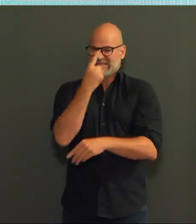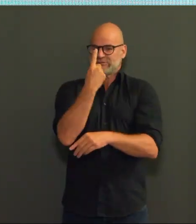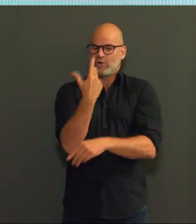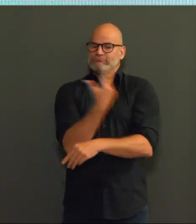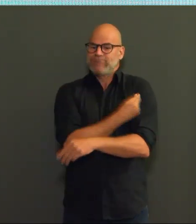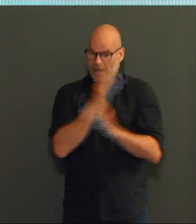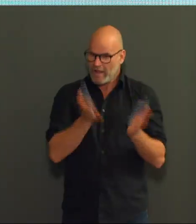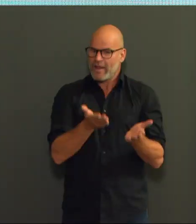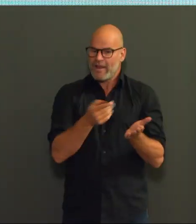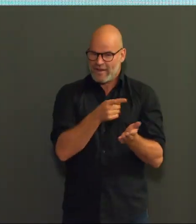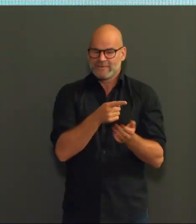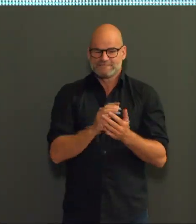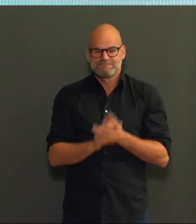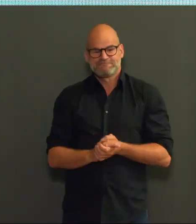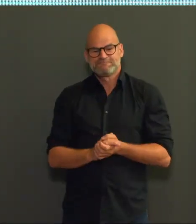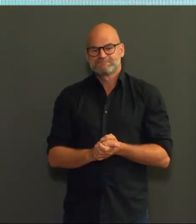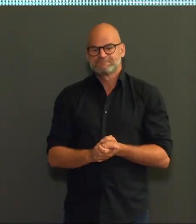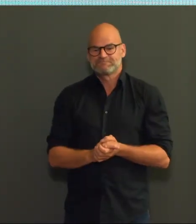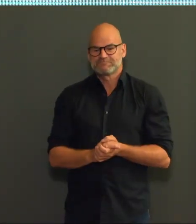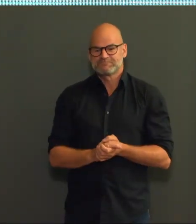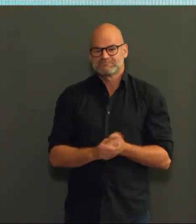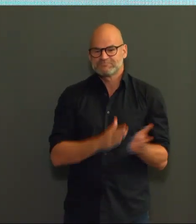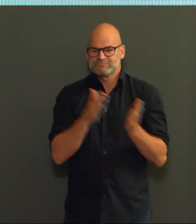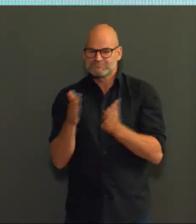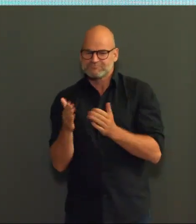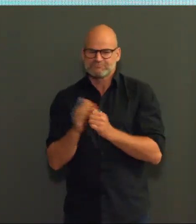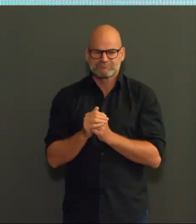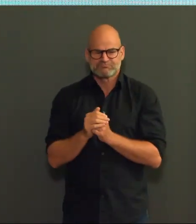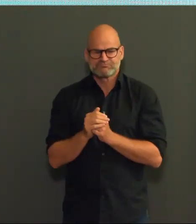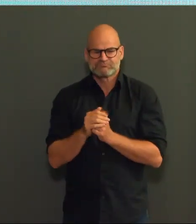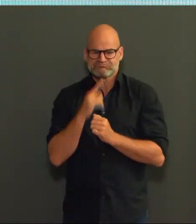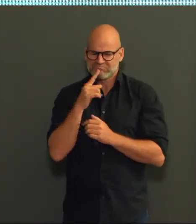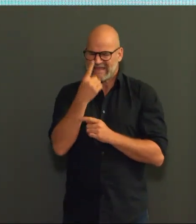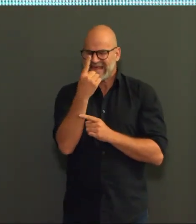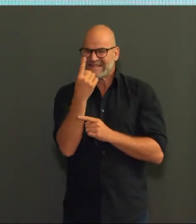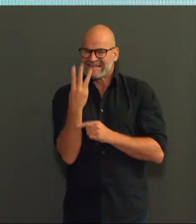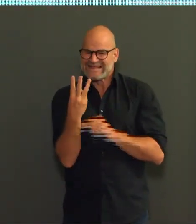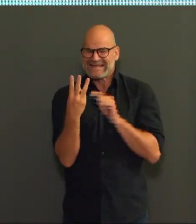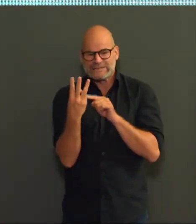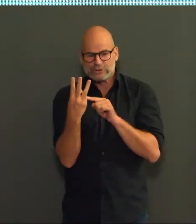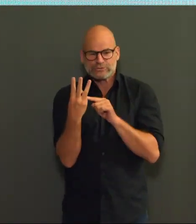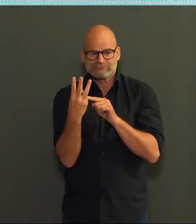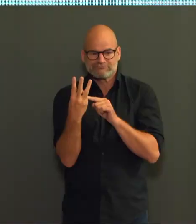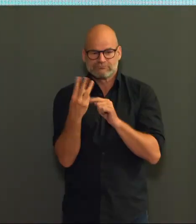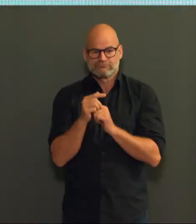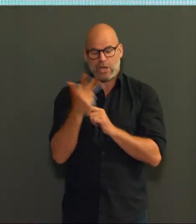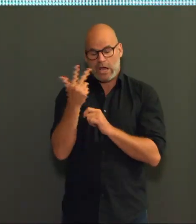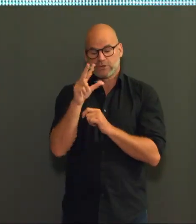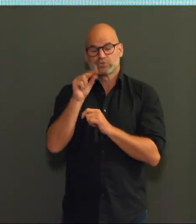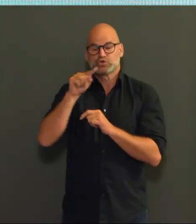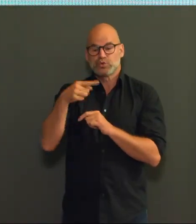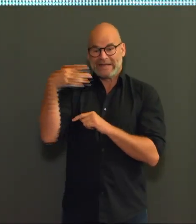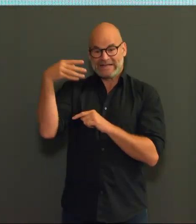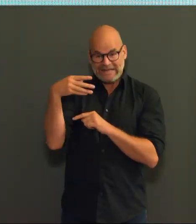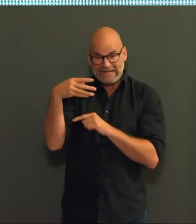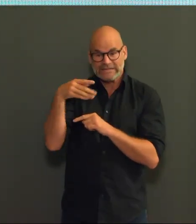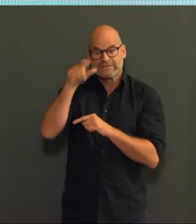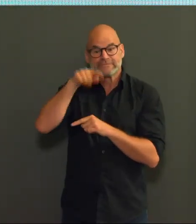gehad. En bijna een derde, of 28,9%, is volledig